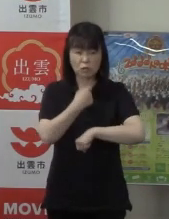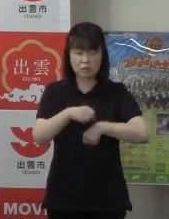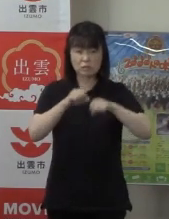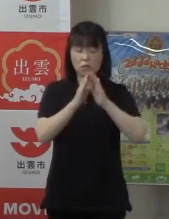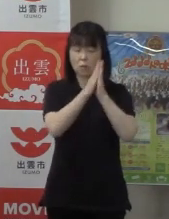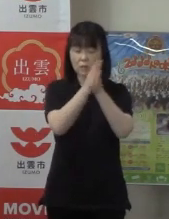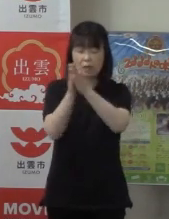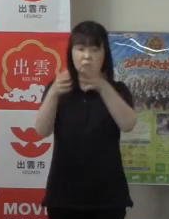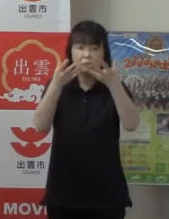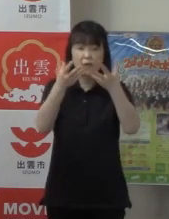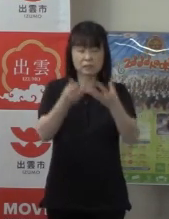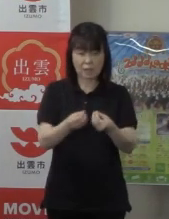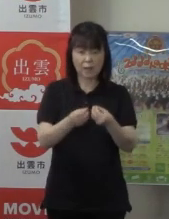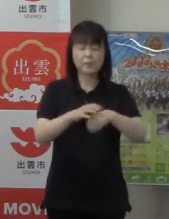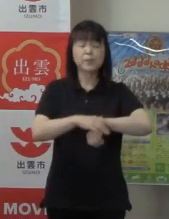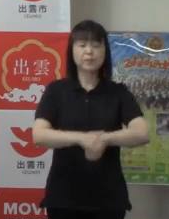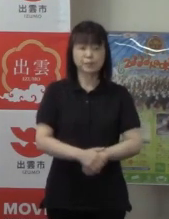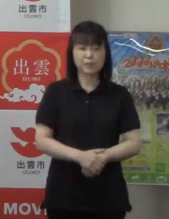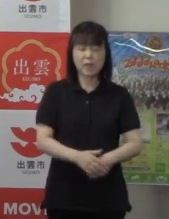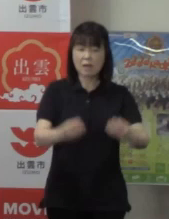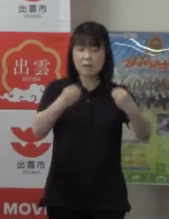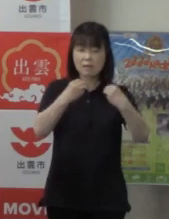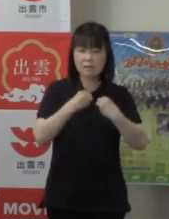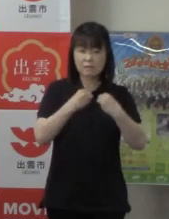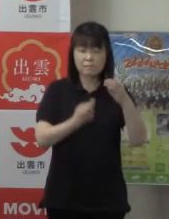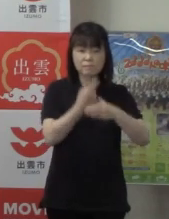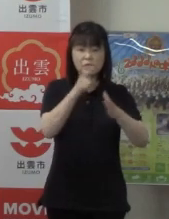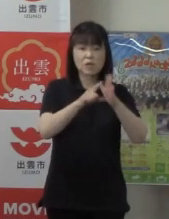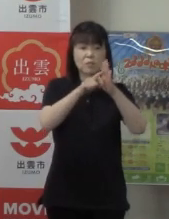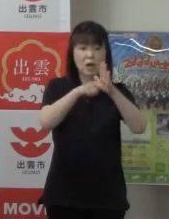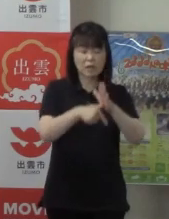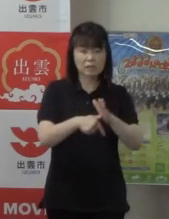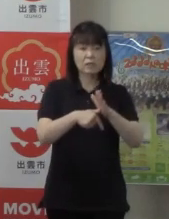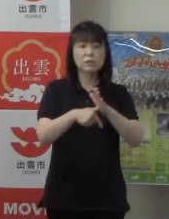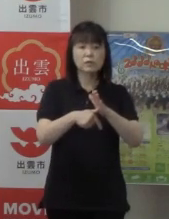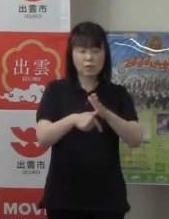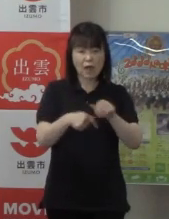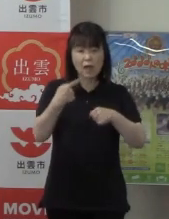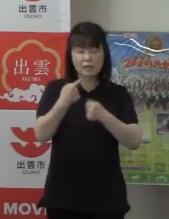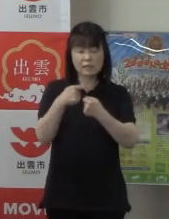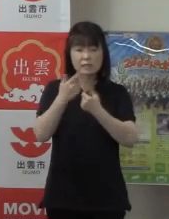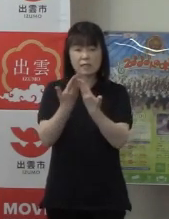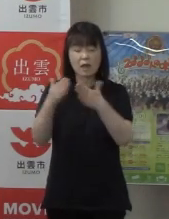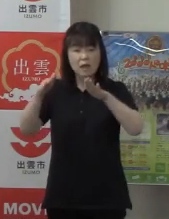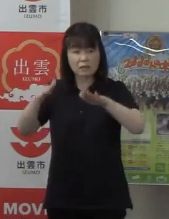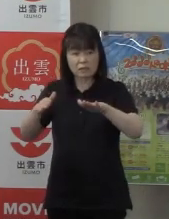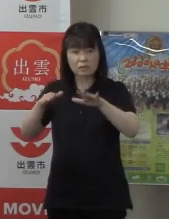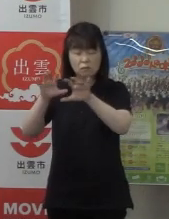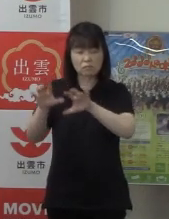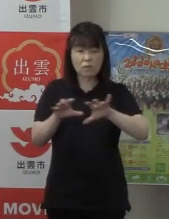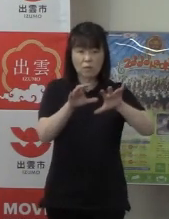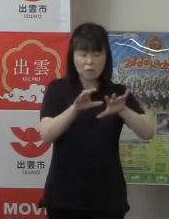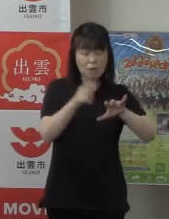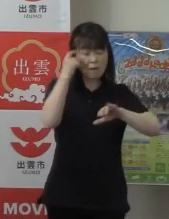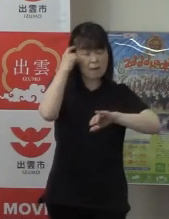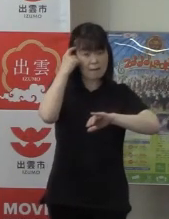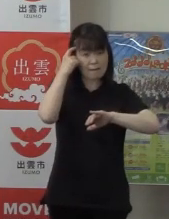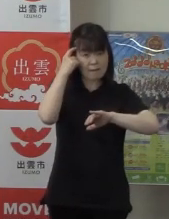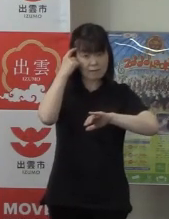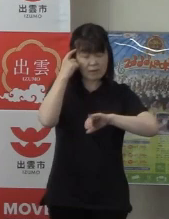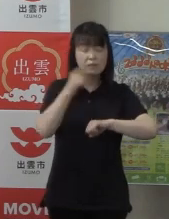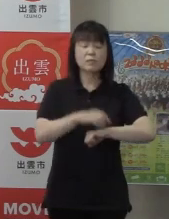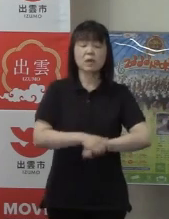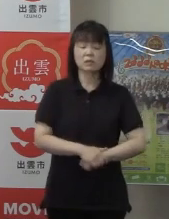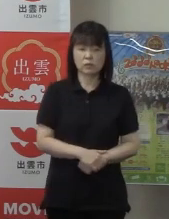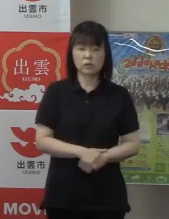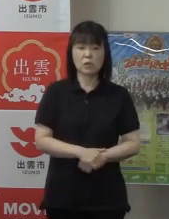あ、感染が確認されたので 対応についてはですね、一学期同様に考えていきたいと思っておりますので、まあ、特段な何かと特別なことを